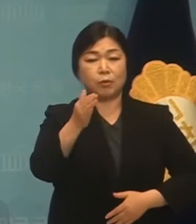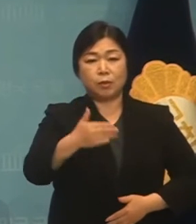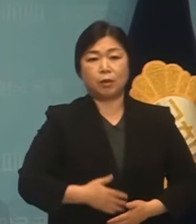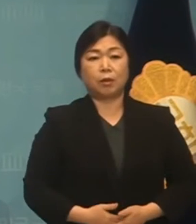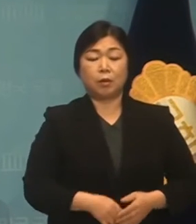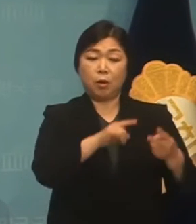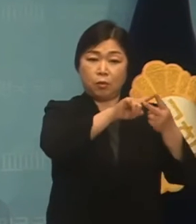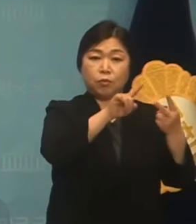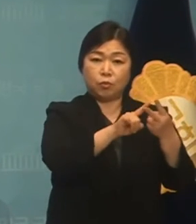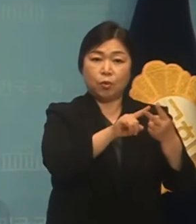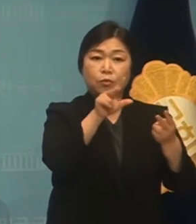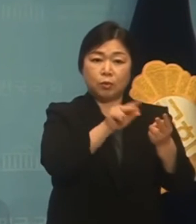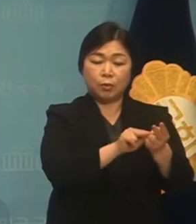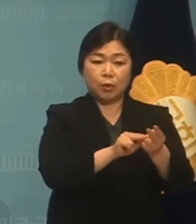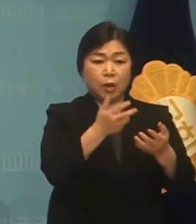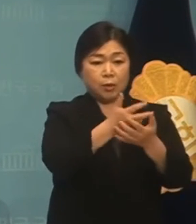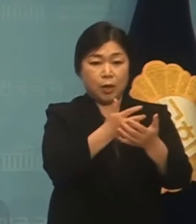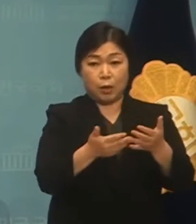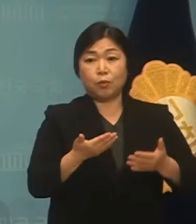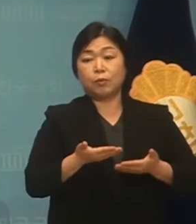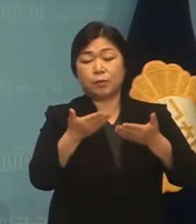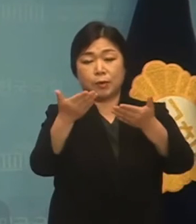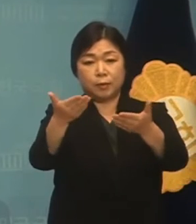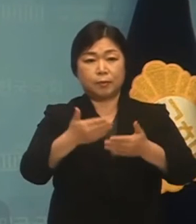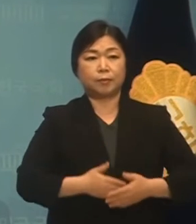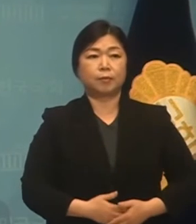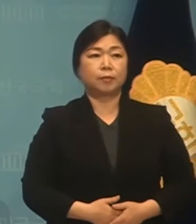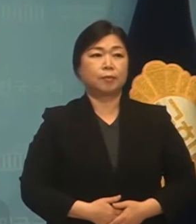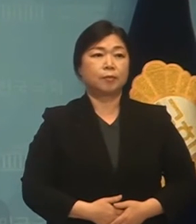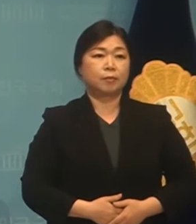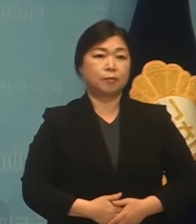이 부분은 자료로 대신하겠습니다.